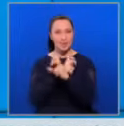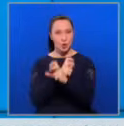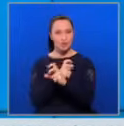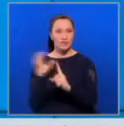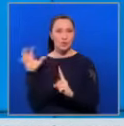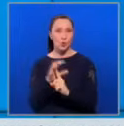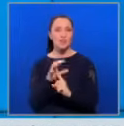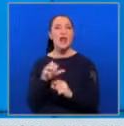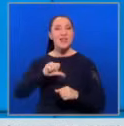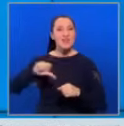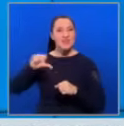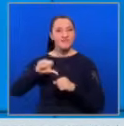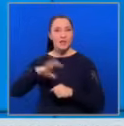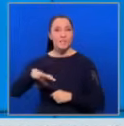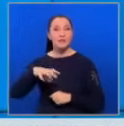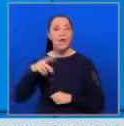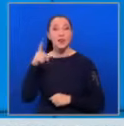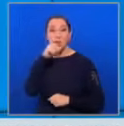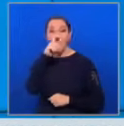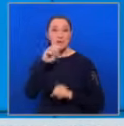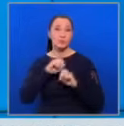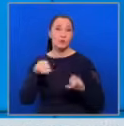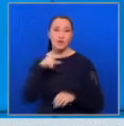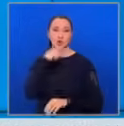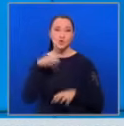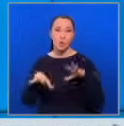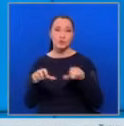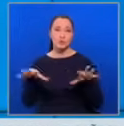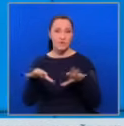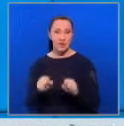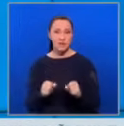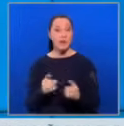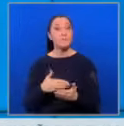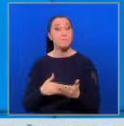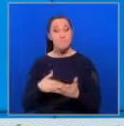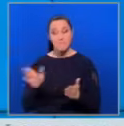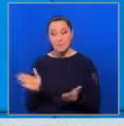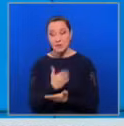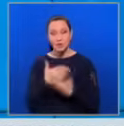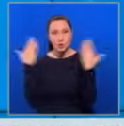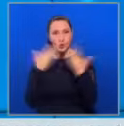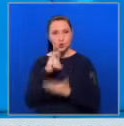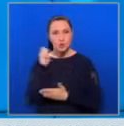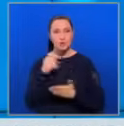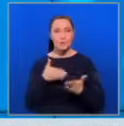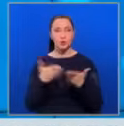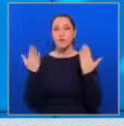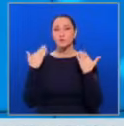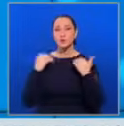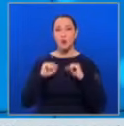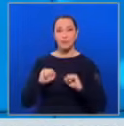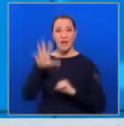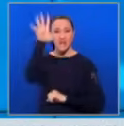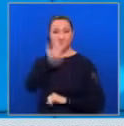са атакували нефтена база в луганск съобщават руските окупационни власти през изминалото денонощие украинската противовъздушна отбрана е